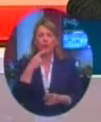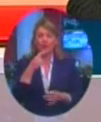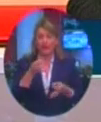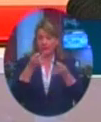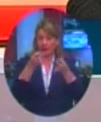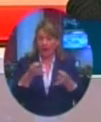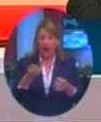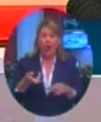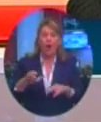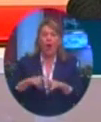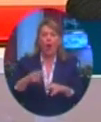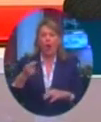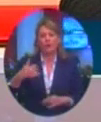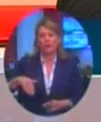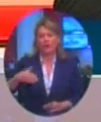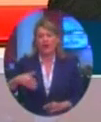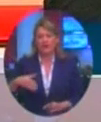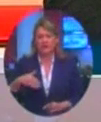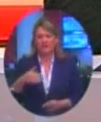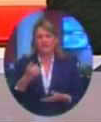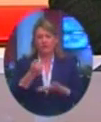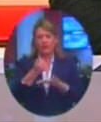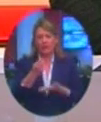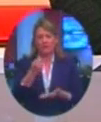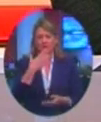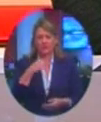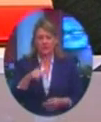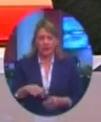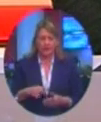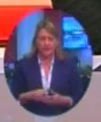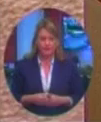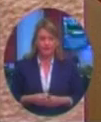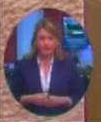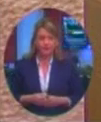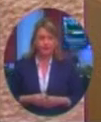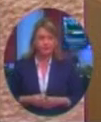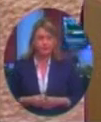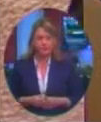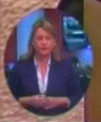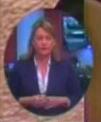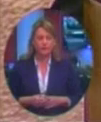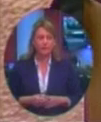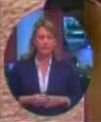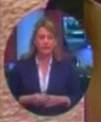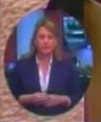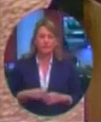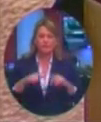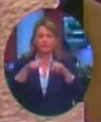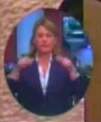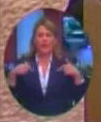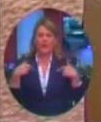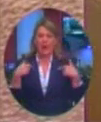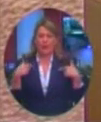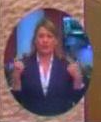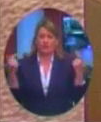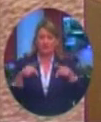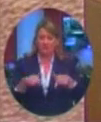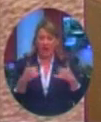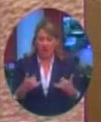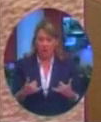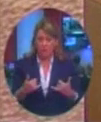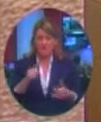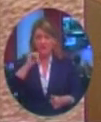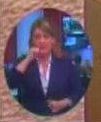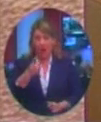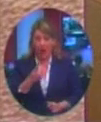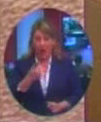עוד כסף לקופת האוצר. הפרטים בכתבה של יניר קוזין. אנחנו מתכנסים היום פה ומחר